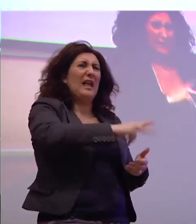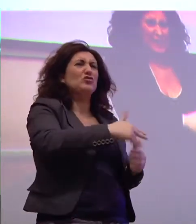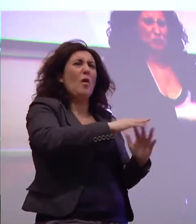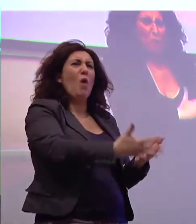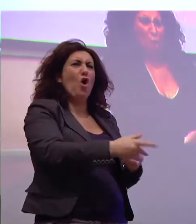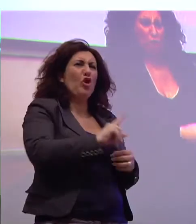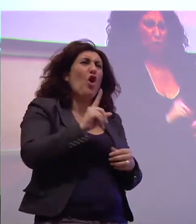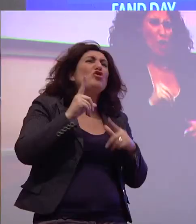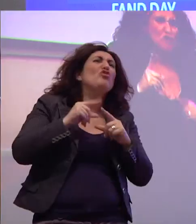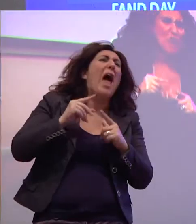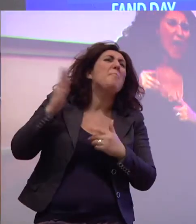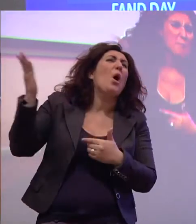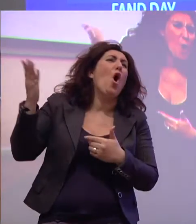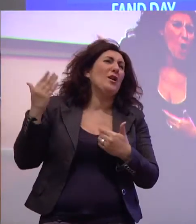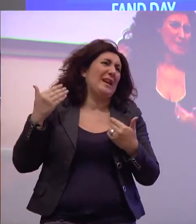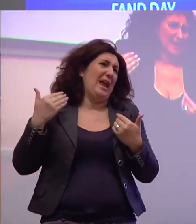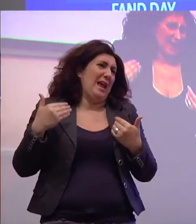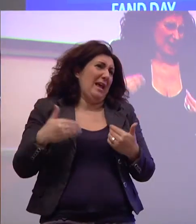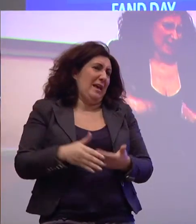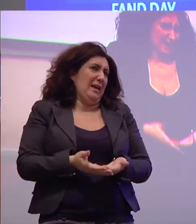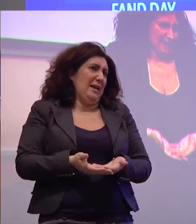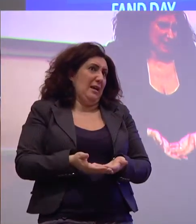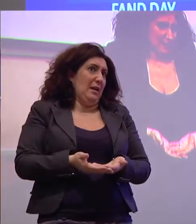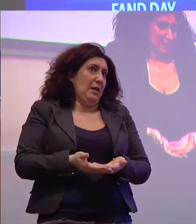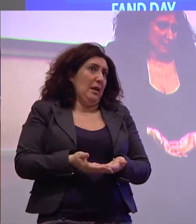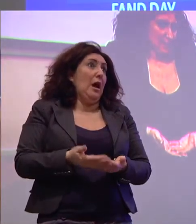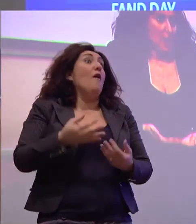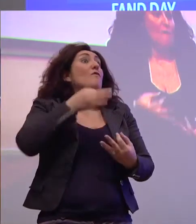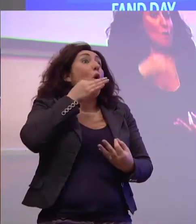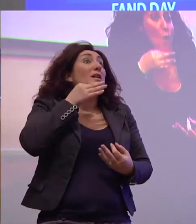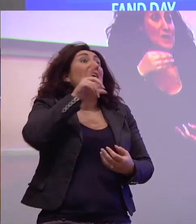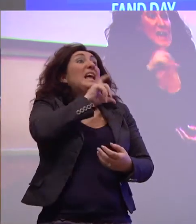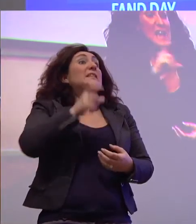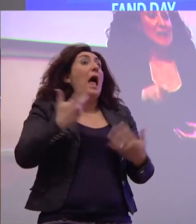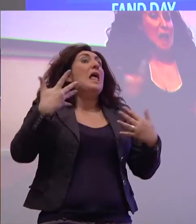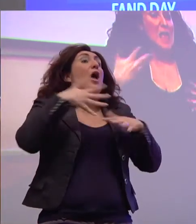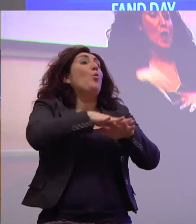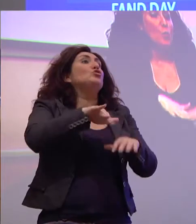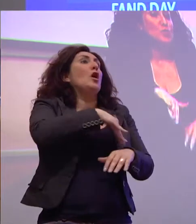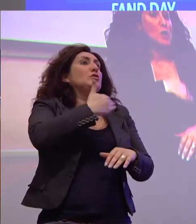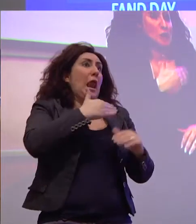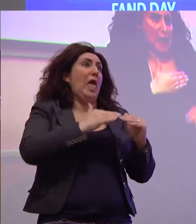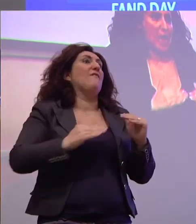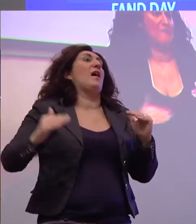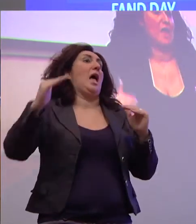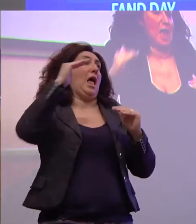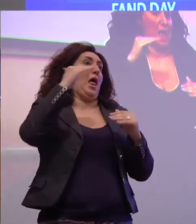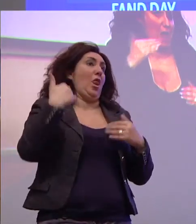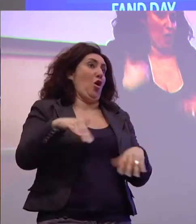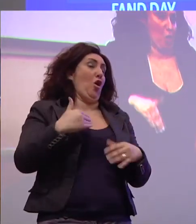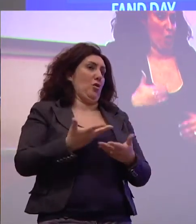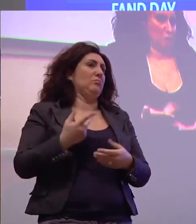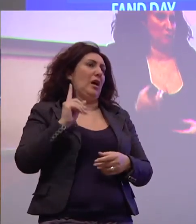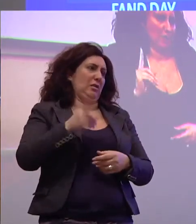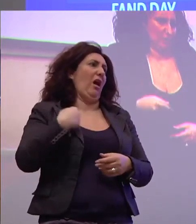quindi in Italia l'inclusione scolastica quantomeno è a un certo livello, di cui sento di andare